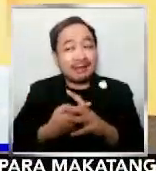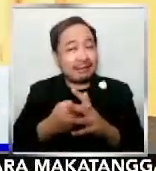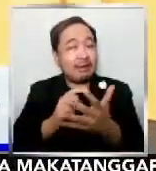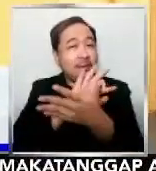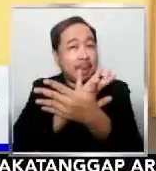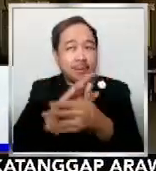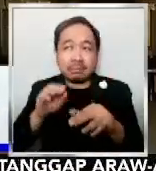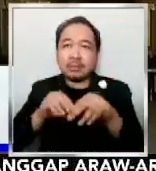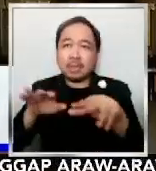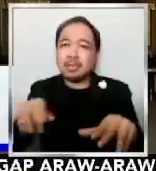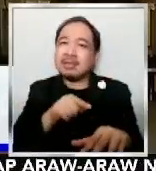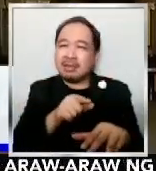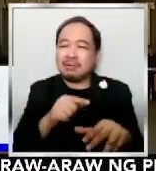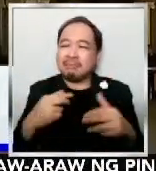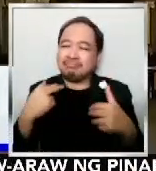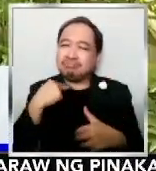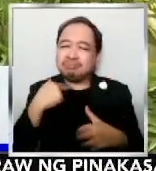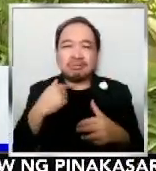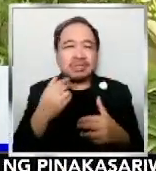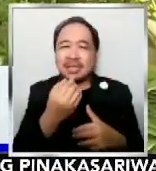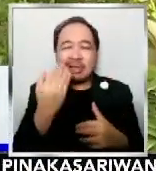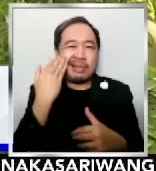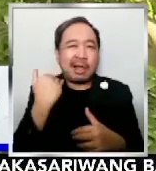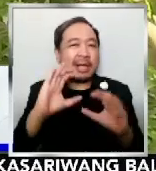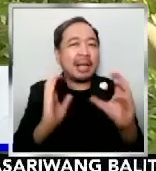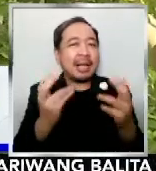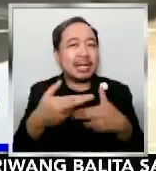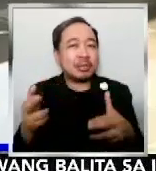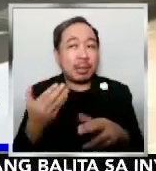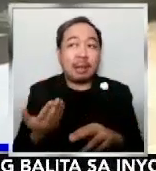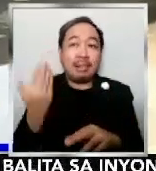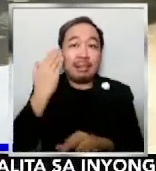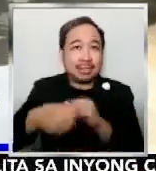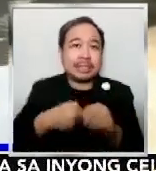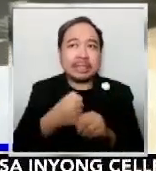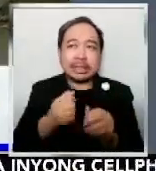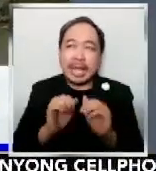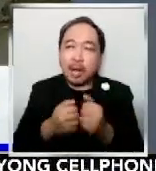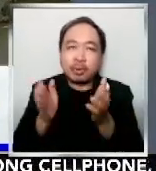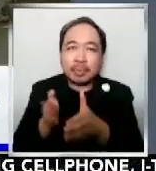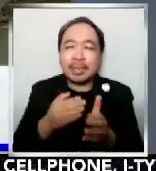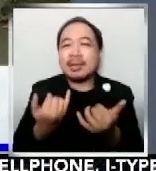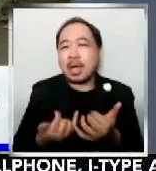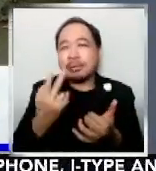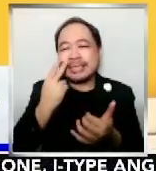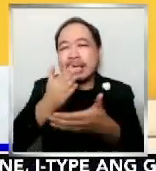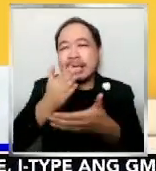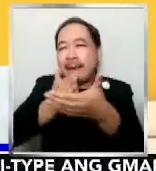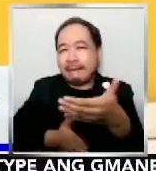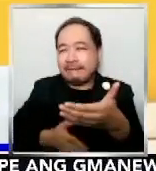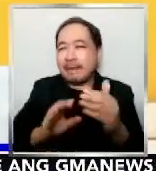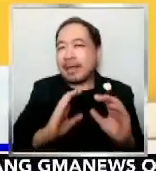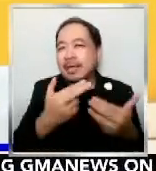kakulangan ng classroom. Para nga paghanda nito, noong nakaraang taon pa hinati sa dalawa ang mga classroom dito sa Batasan Hills National